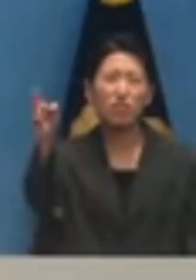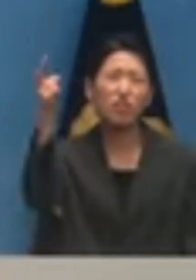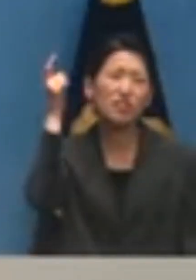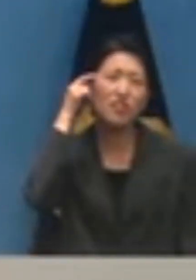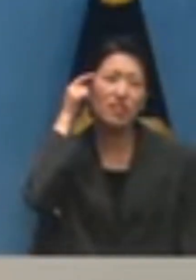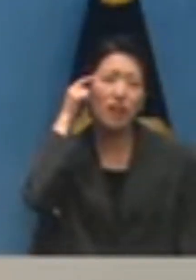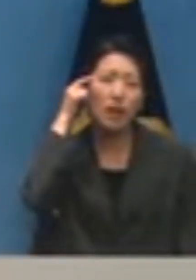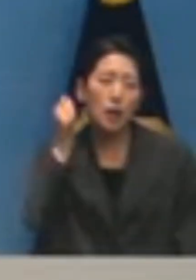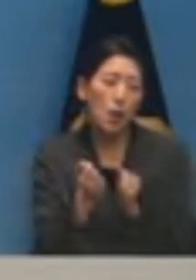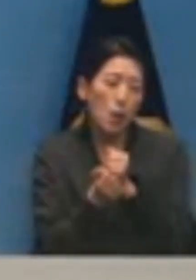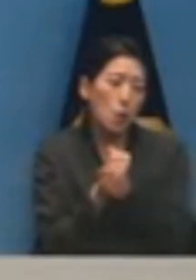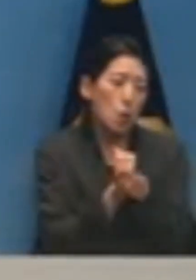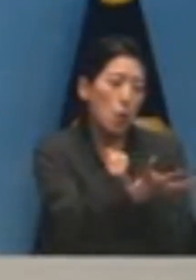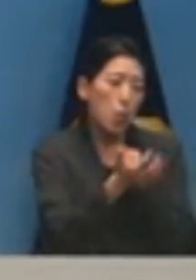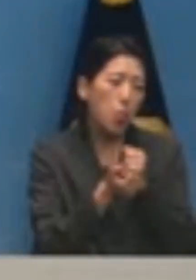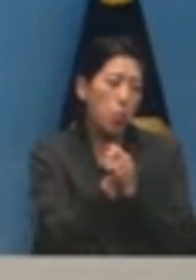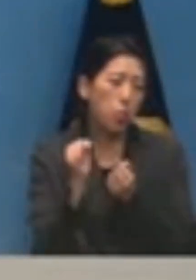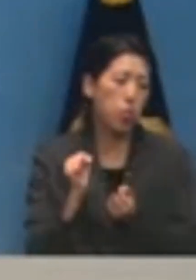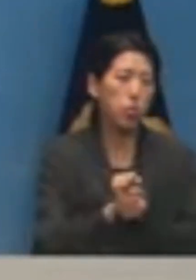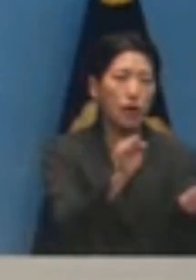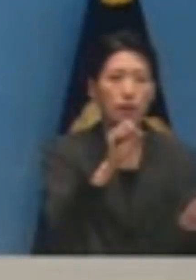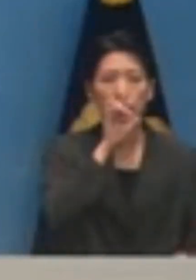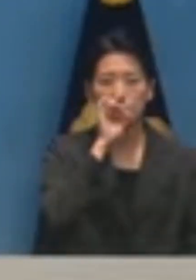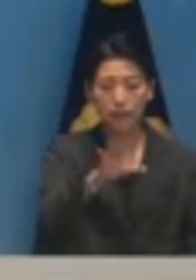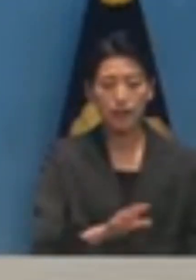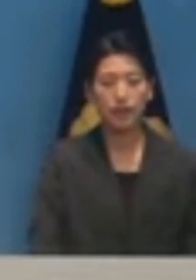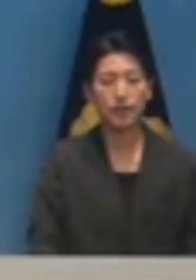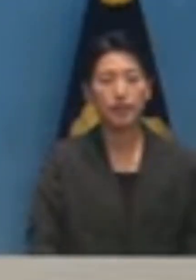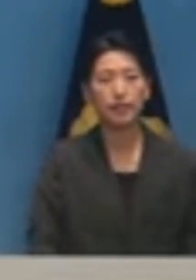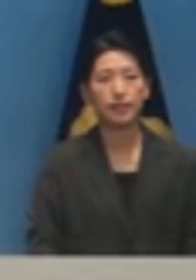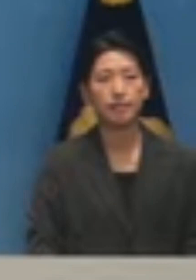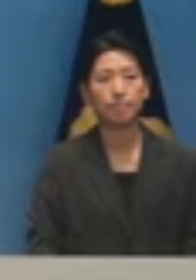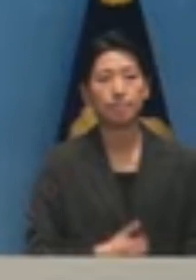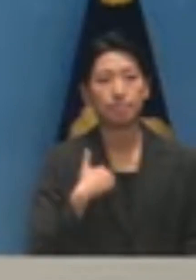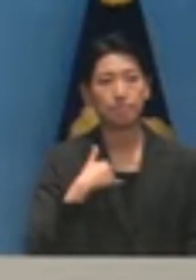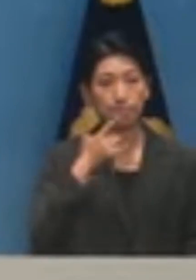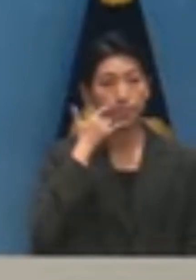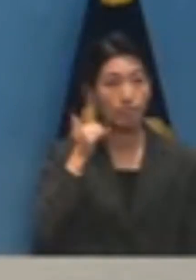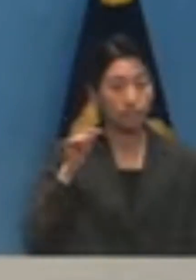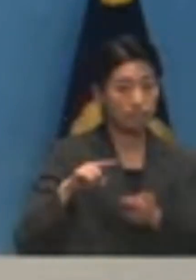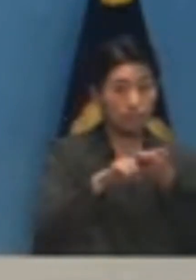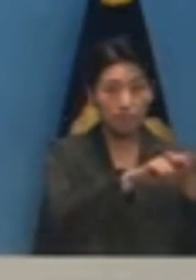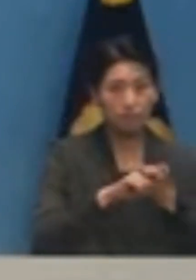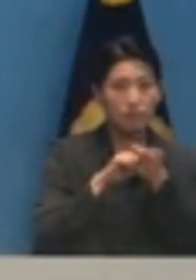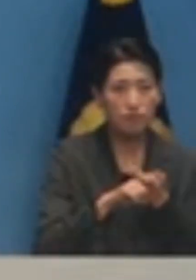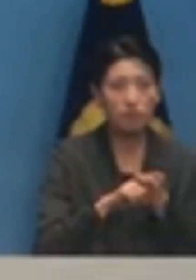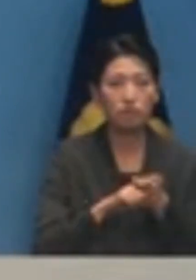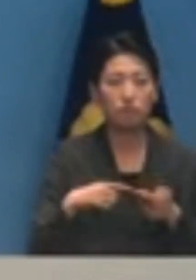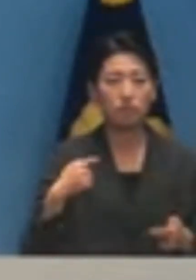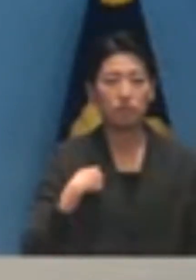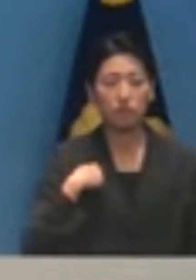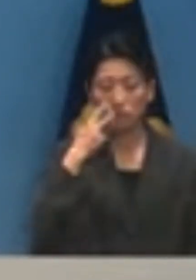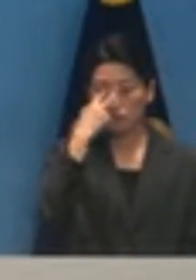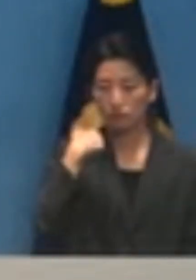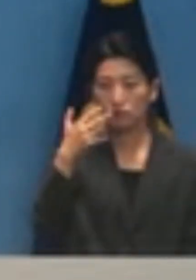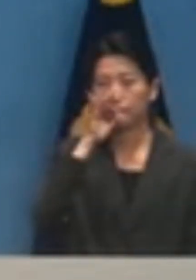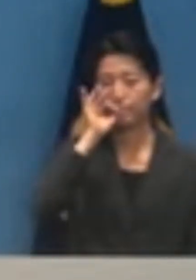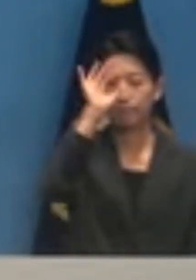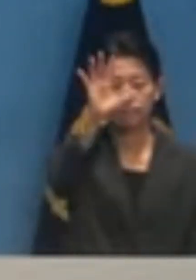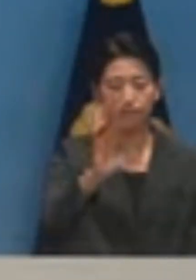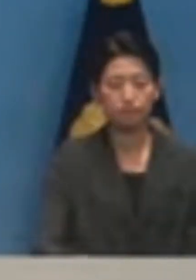퍼뜨리는 정치 놀이터가 아닙니다. 우리 전국 학부모 총연대는 더 이상 침묵하지